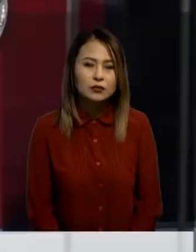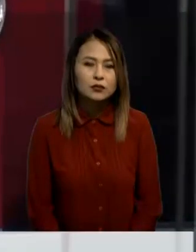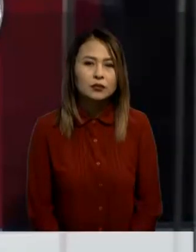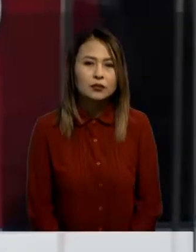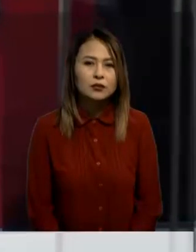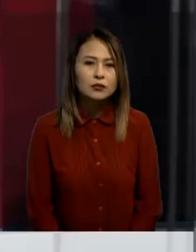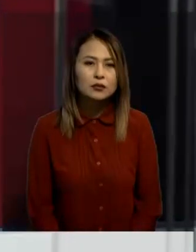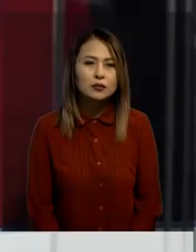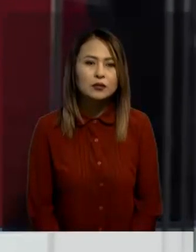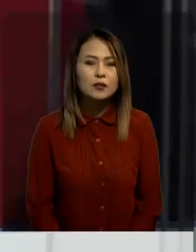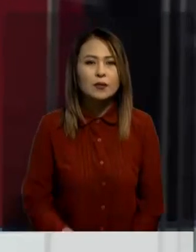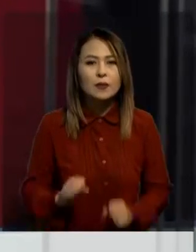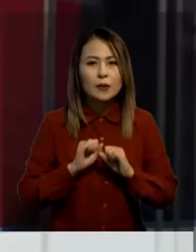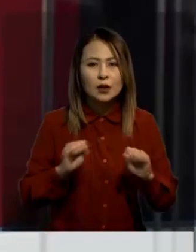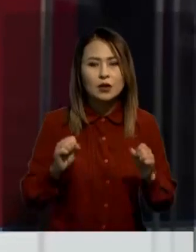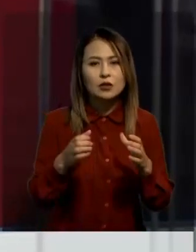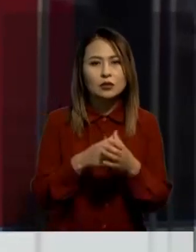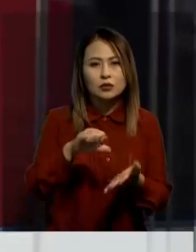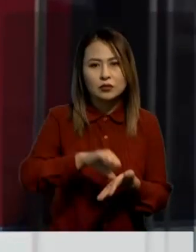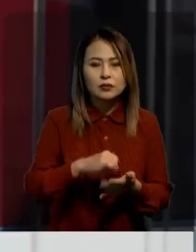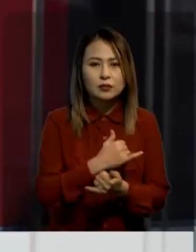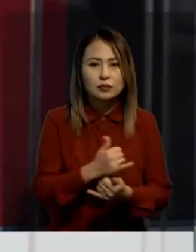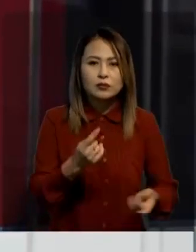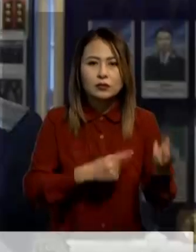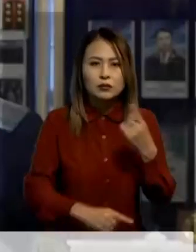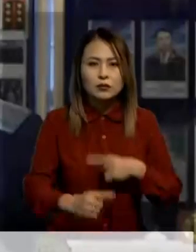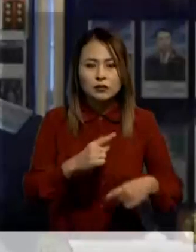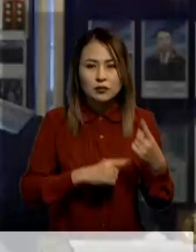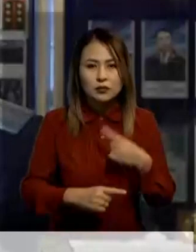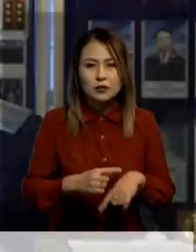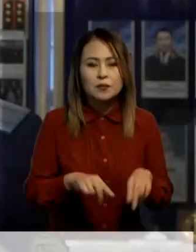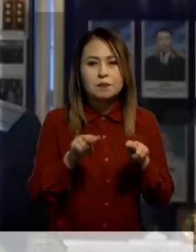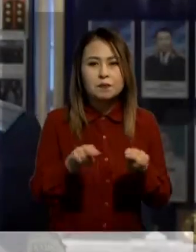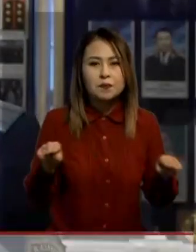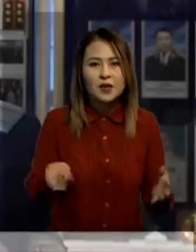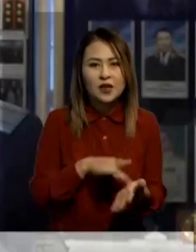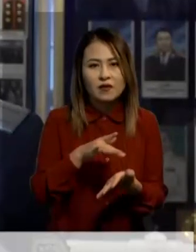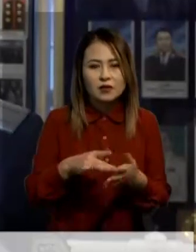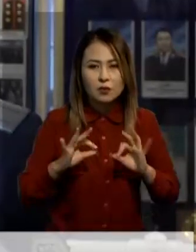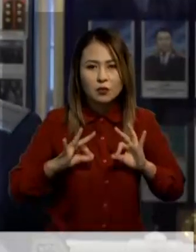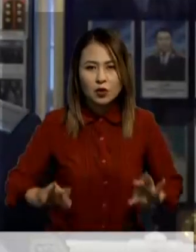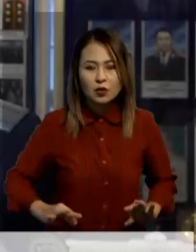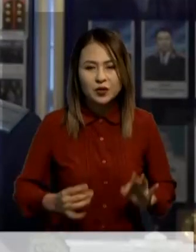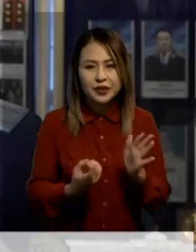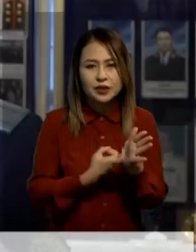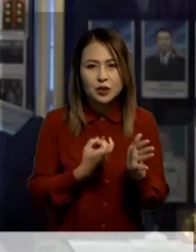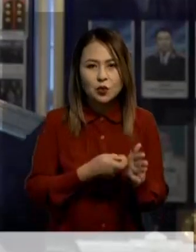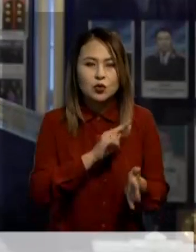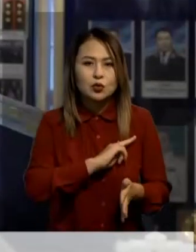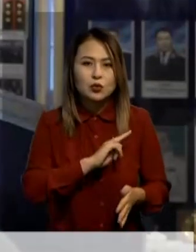Батыр Абдыжаппаров Ұлы Отан соғысынан елге абыроймен қайтып, Петропавл қаласы прокуратурасының тергеушісі болып қызмет